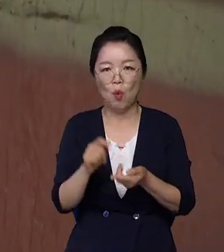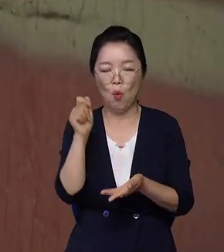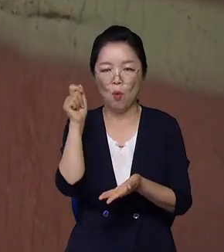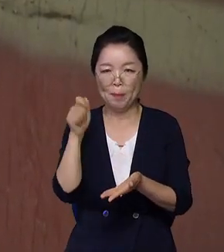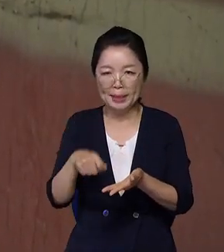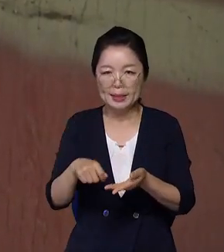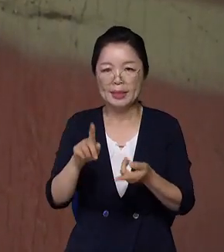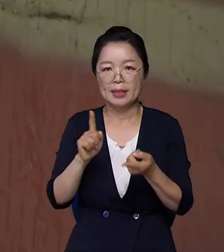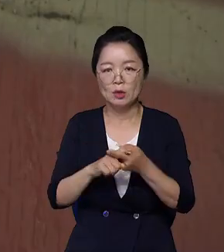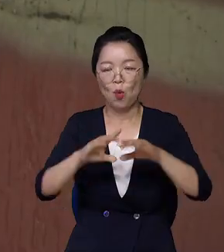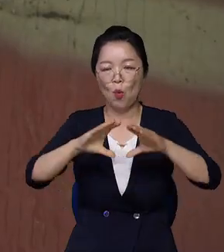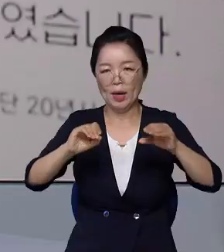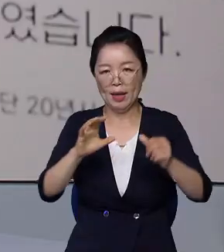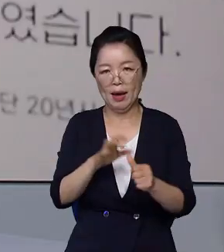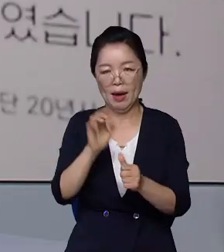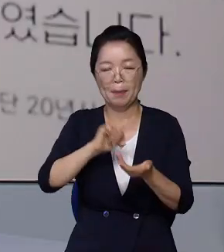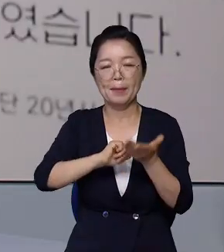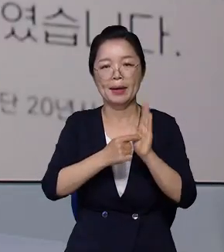건의했습니다.